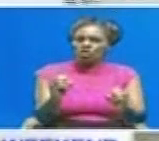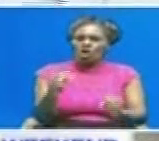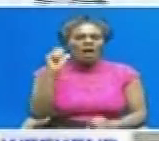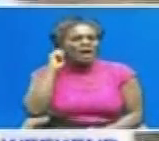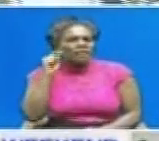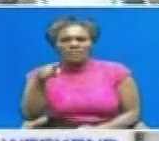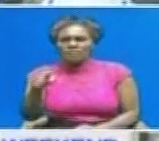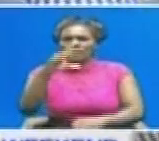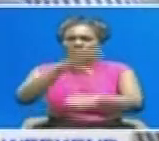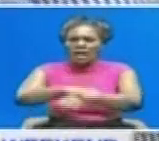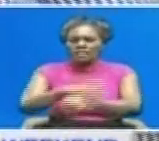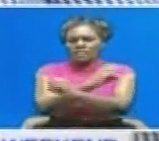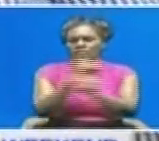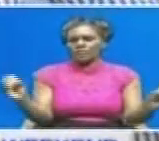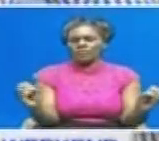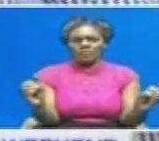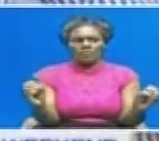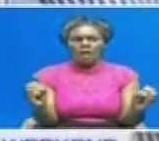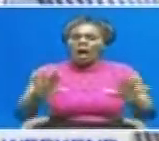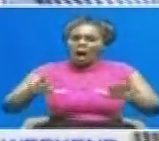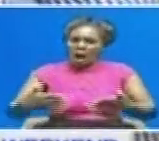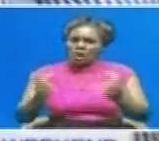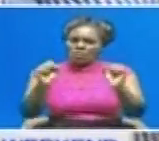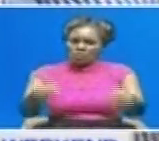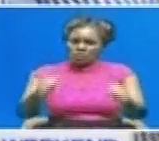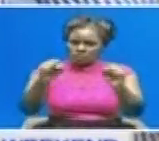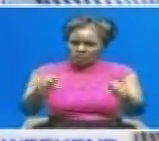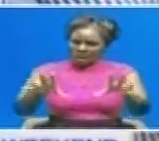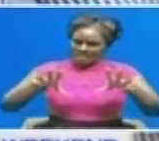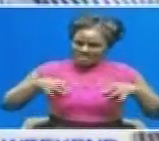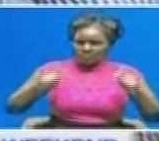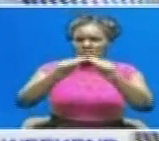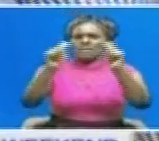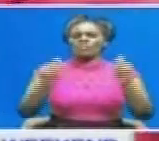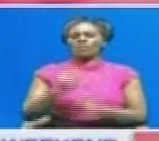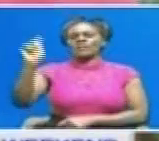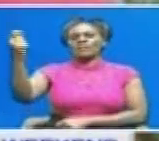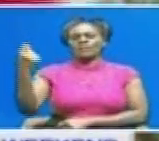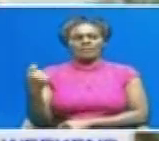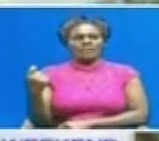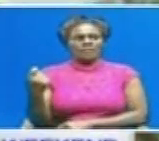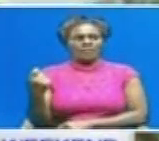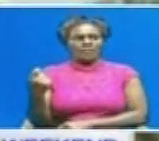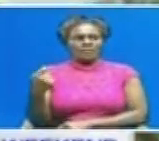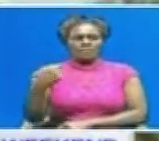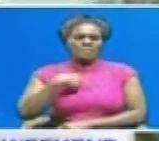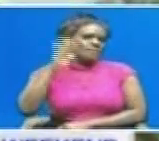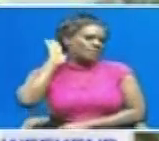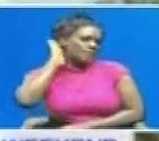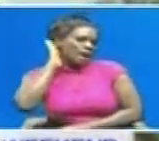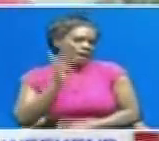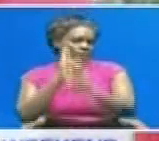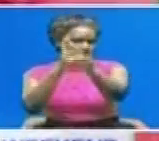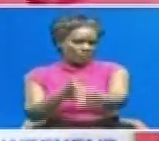Kalenjin huyo hatapata hiyo kura. How can we accept such tribalist Kenya? Mimi napata report huko bungeni ya